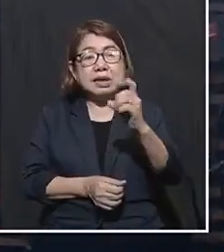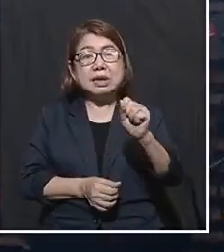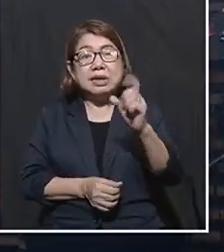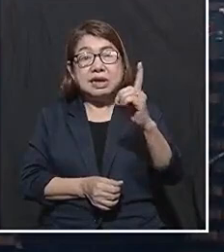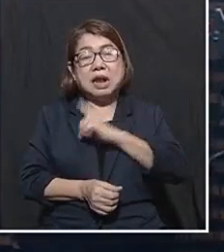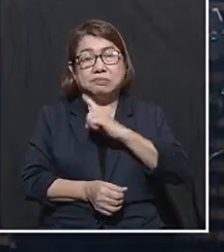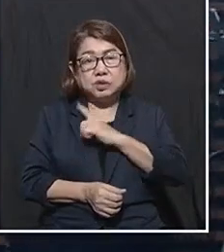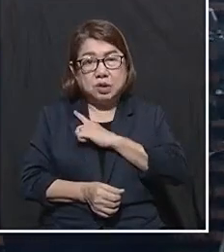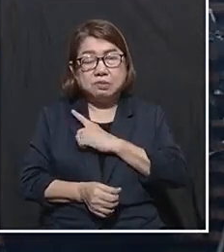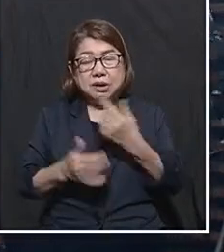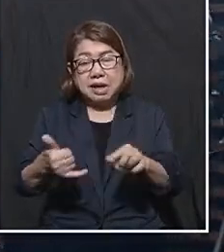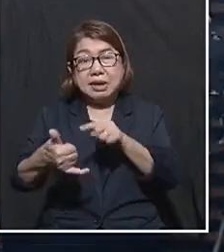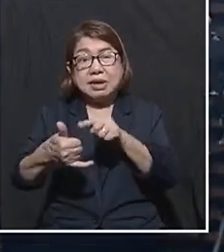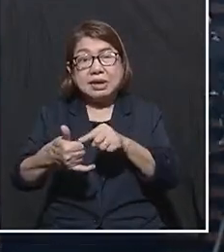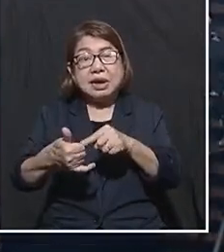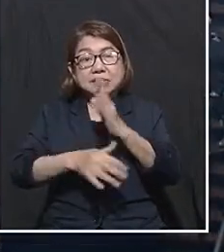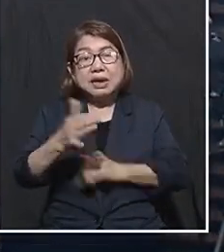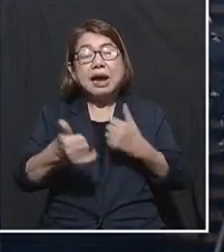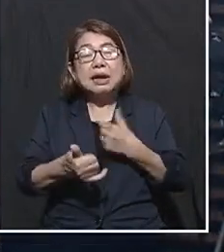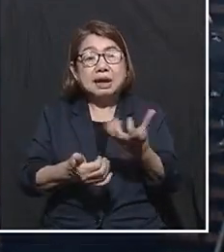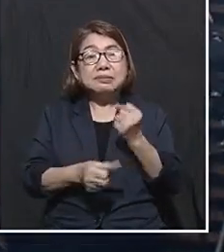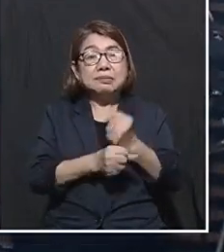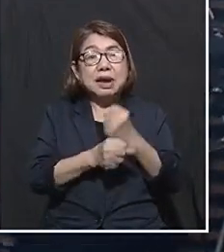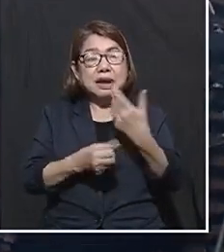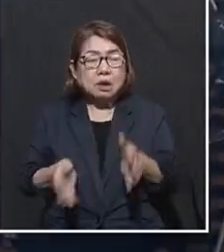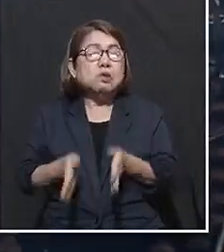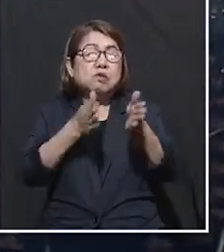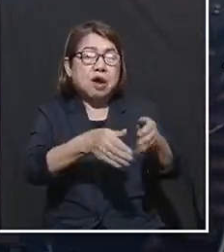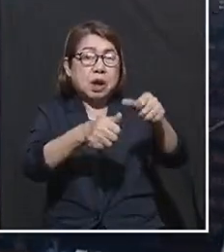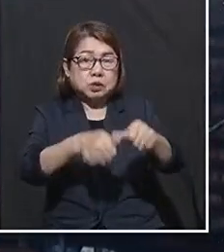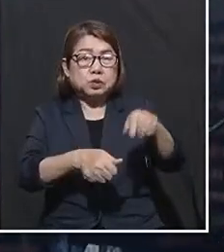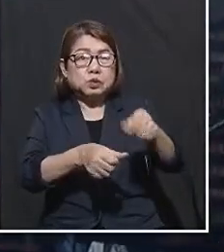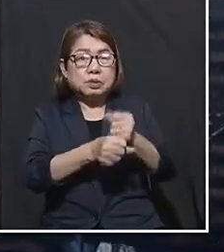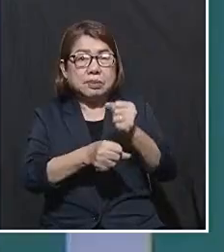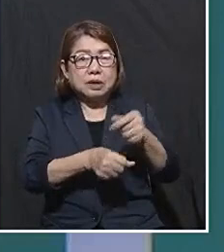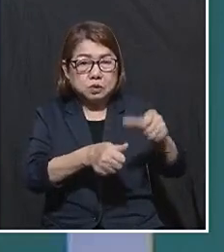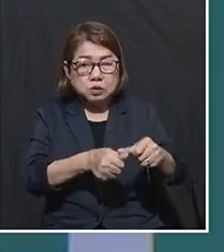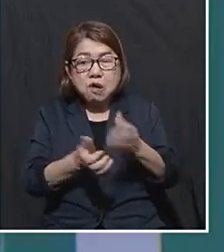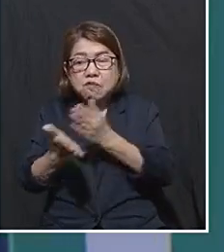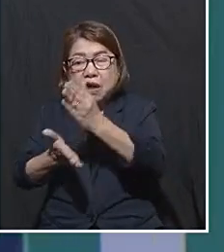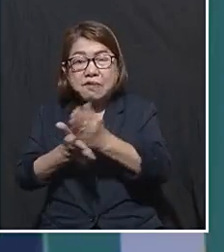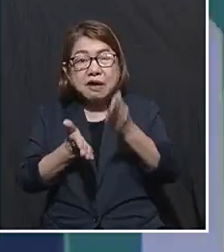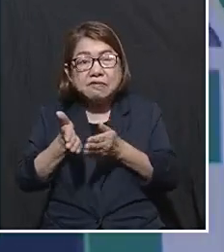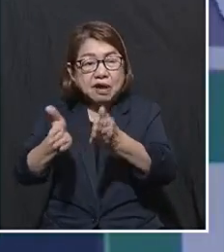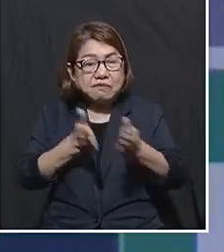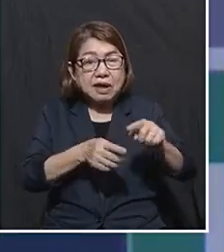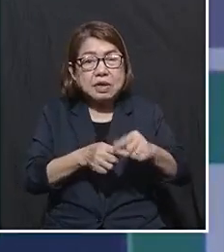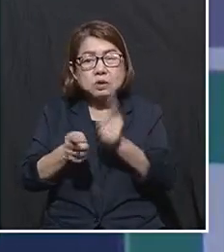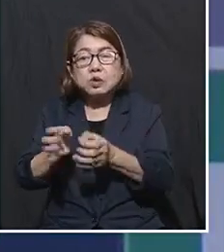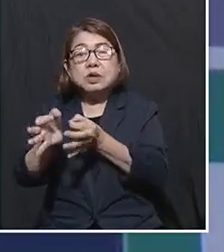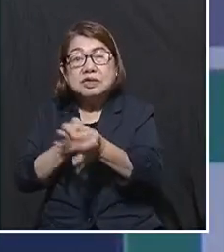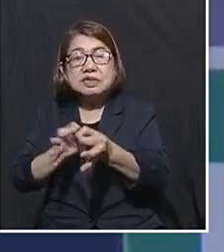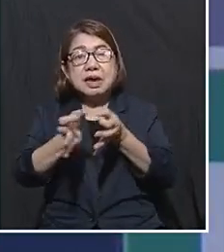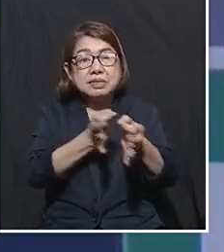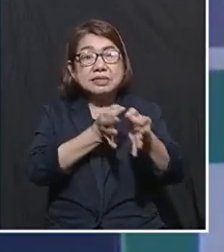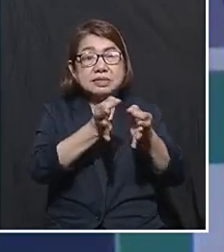ส่งผู้พิการที่เรารับเข้ามาไปทำงานหน่วยงานนั้นไปทำงานหน่วยงานนี้สร้างความเข้าใจกับหน่วยงานต่างๆ